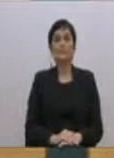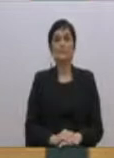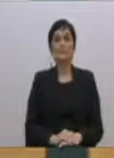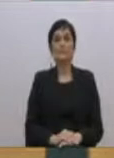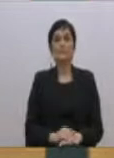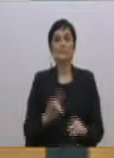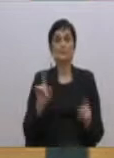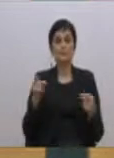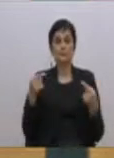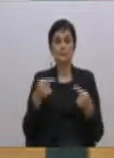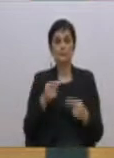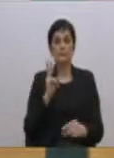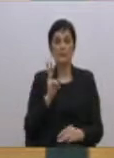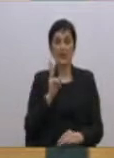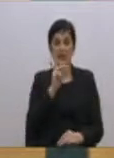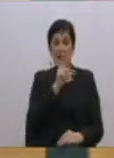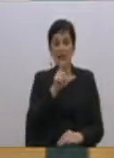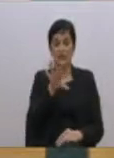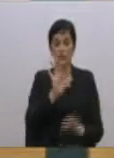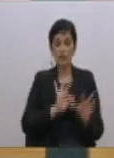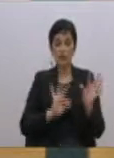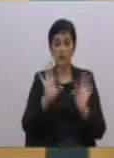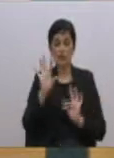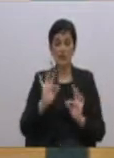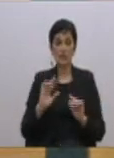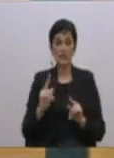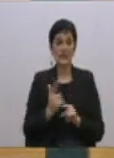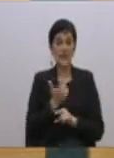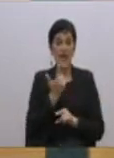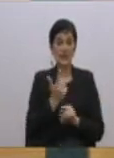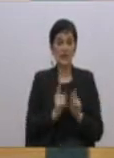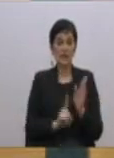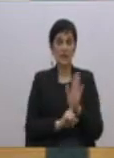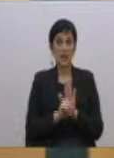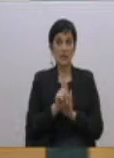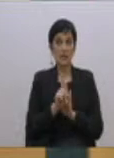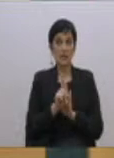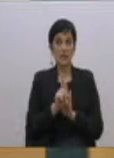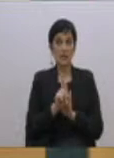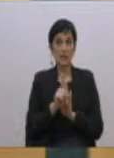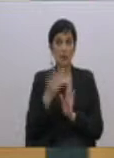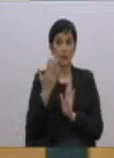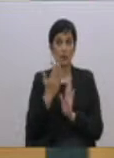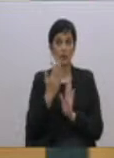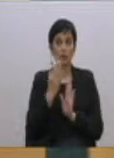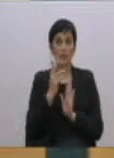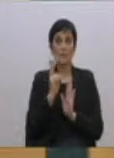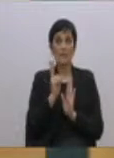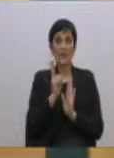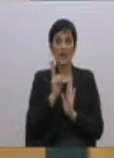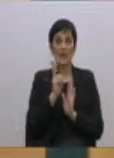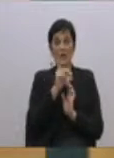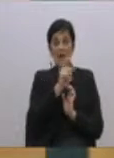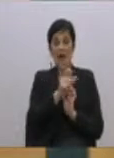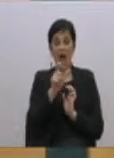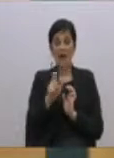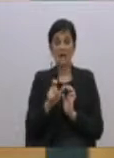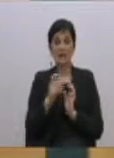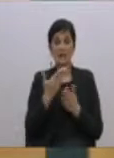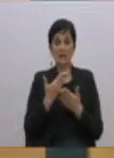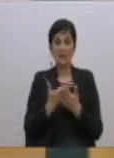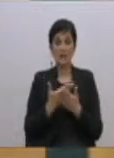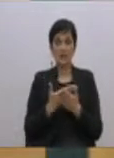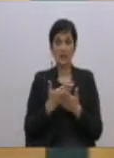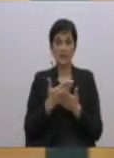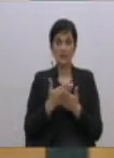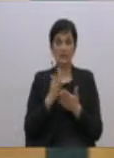Și să am și candidate bisericii în procedură, helahla i tu am deni candidate, im deni candidate disqualificație, mohte barom, gata